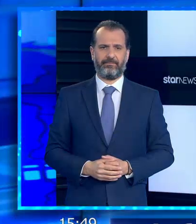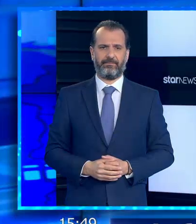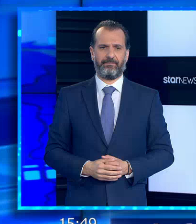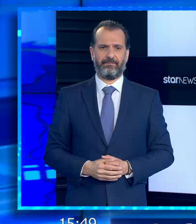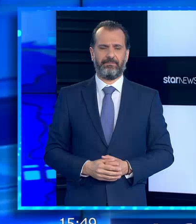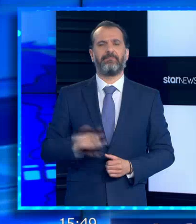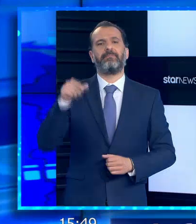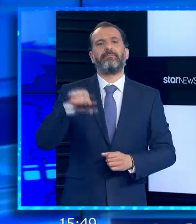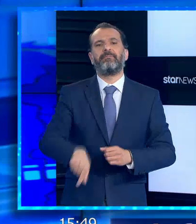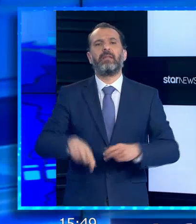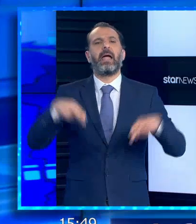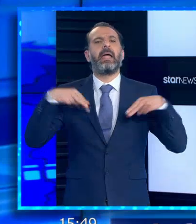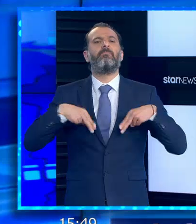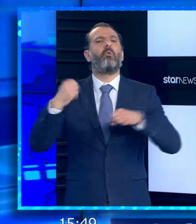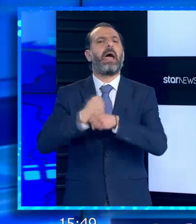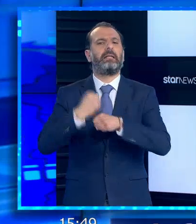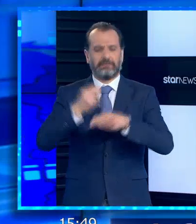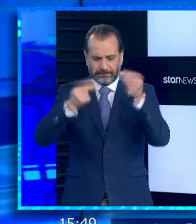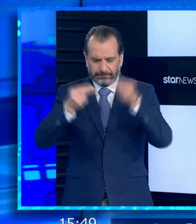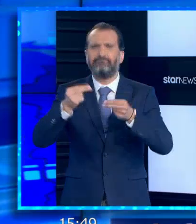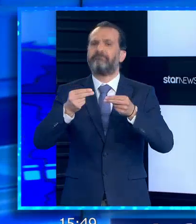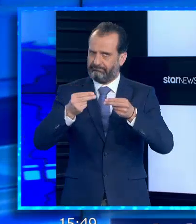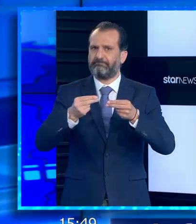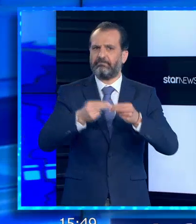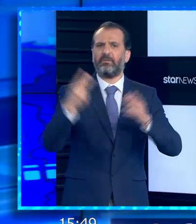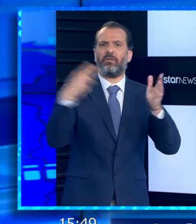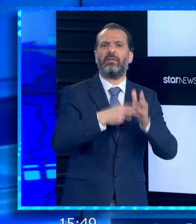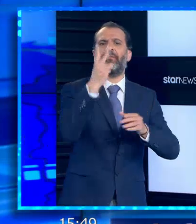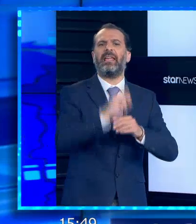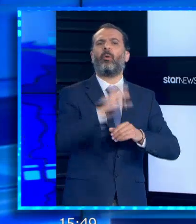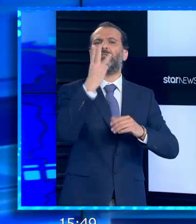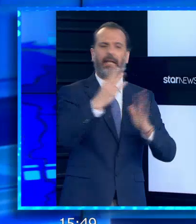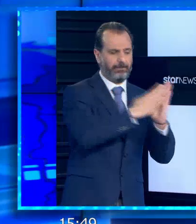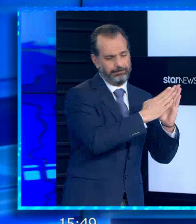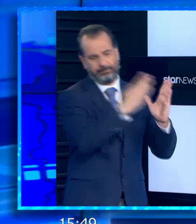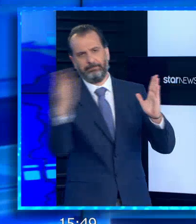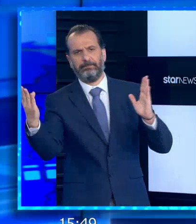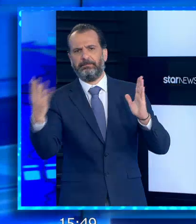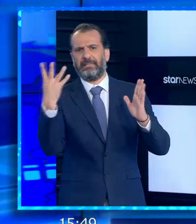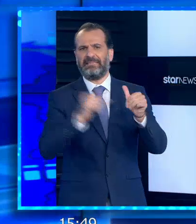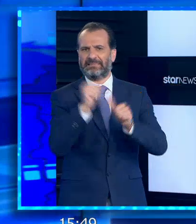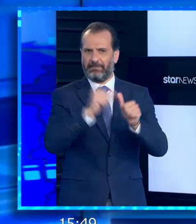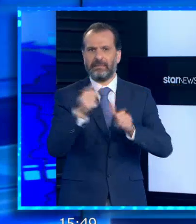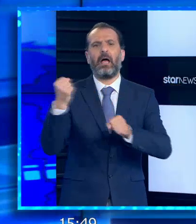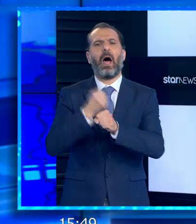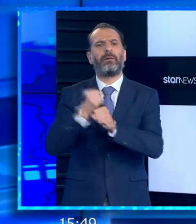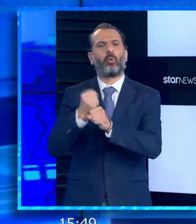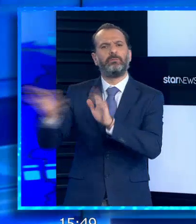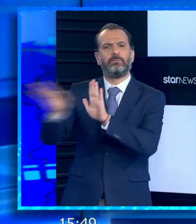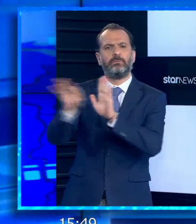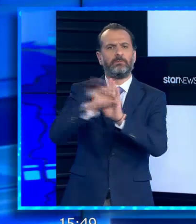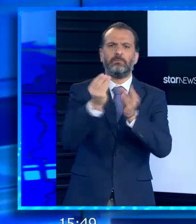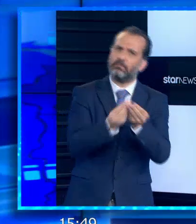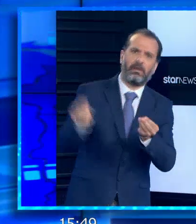Αυξήθηκε η απασχόληση στο πρώτο τετράμινο του έτους. Οι περισσότερες θέσεις εργασίας αφορούν στον τομέα της εστίασης και των